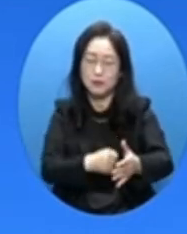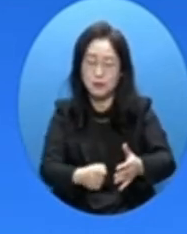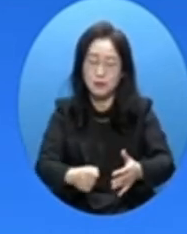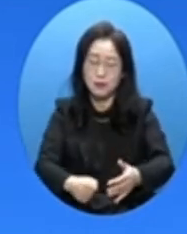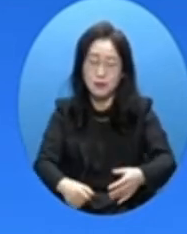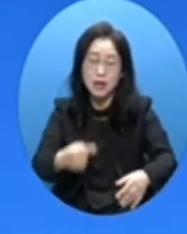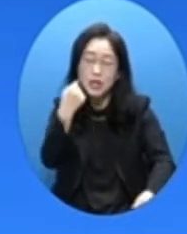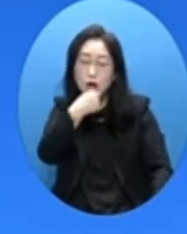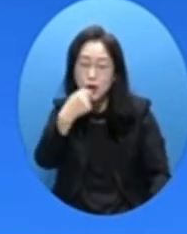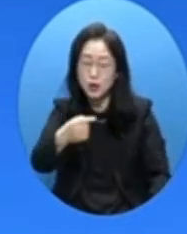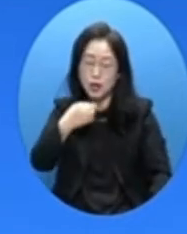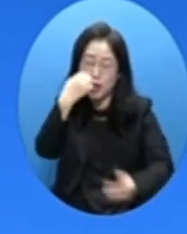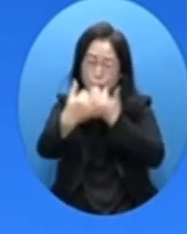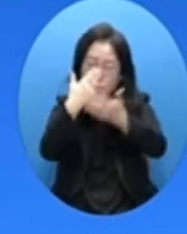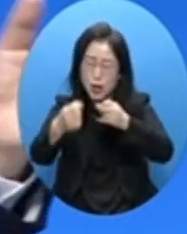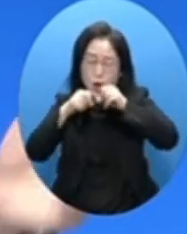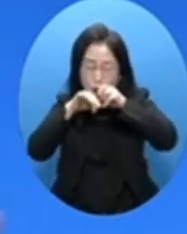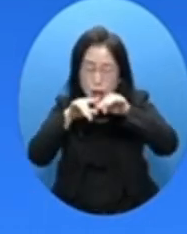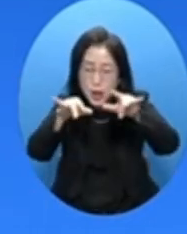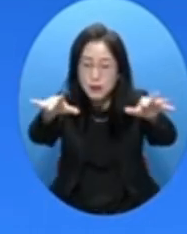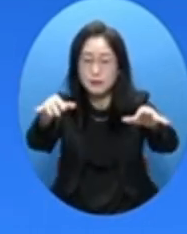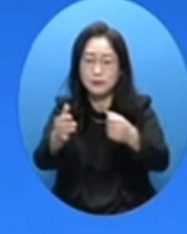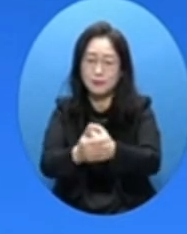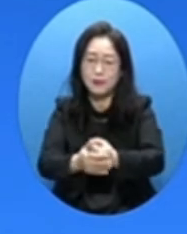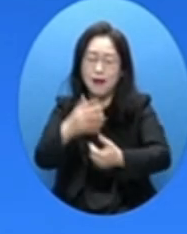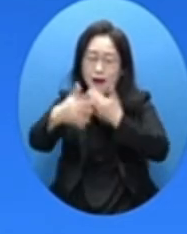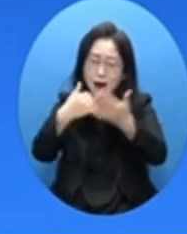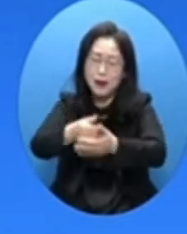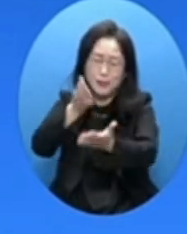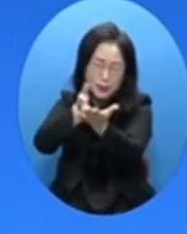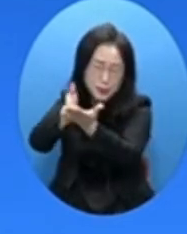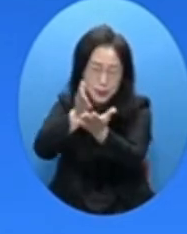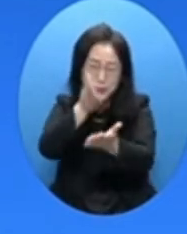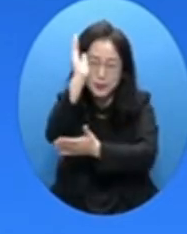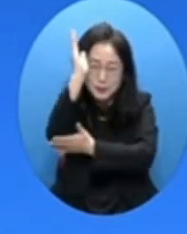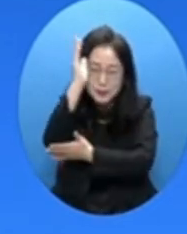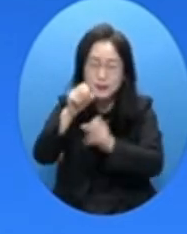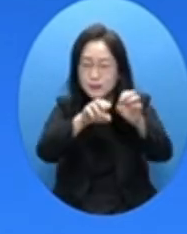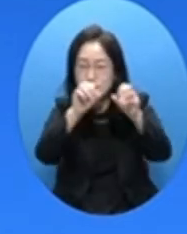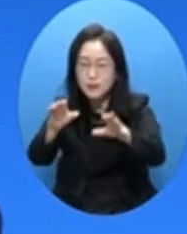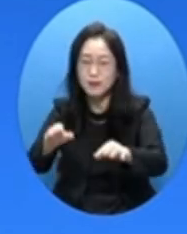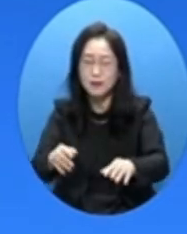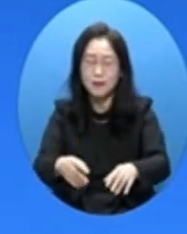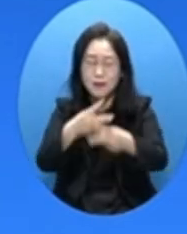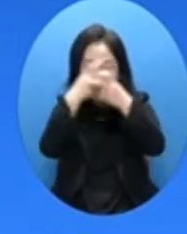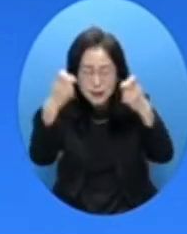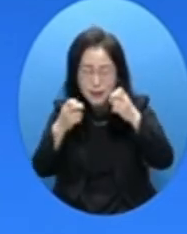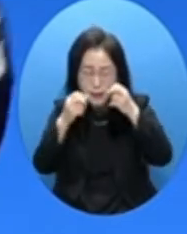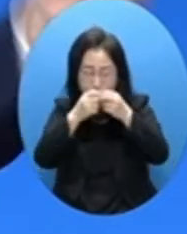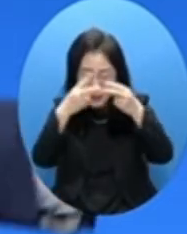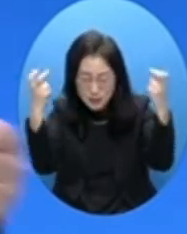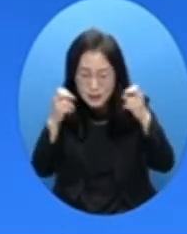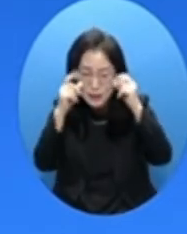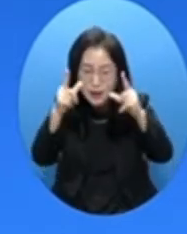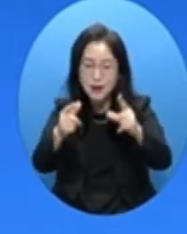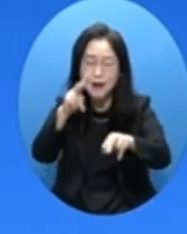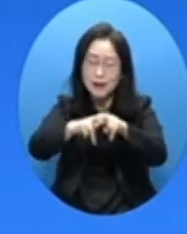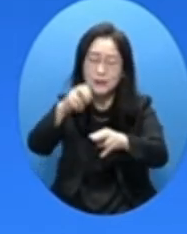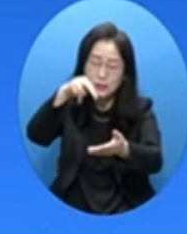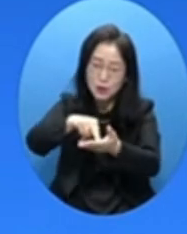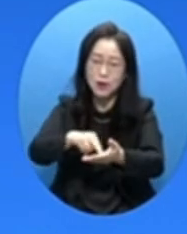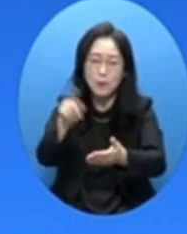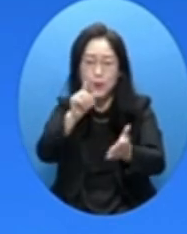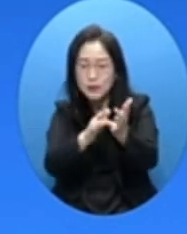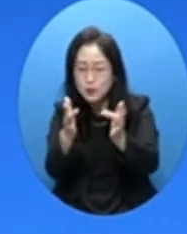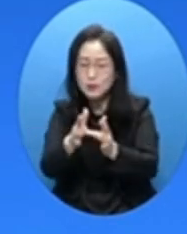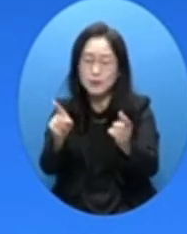혀에 불이 붙어서 자라다 그건 견딜 수 없는 하나님의 위대한 사람으로 바뀌어지는 것입니다 자나깨나 안전하사나 내가 만난 내습을 쫓아내고 또 전하고 또